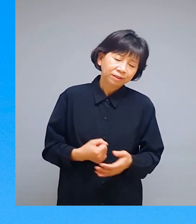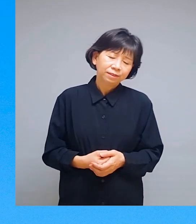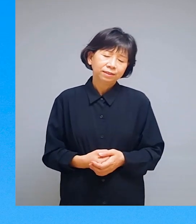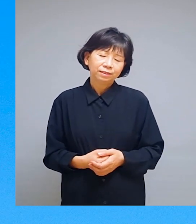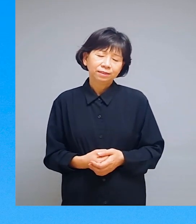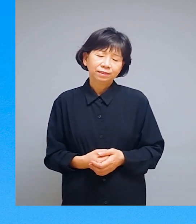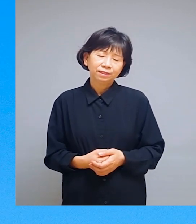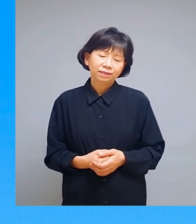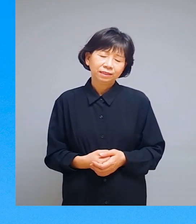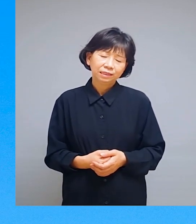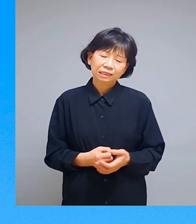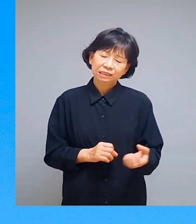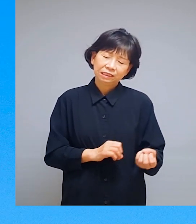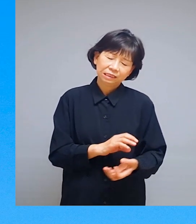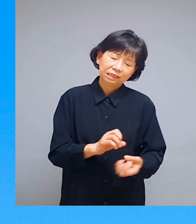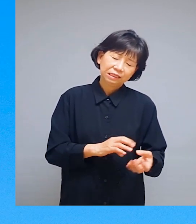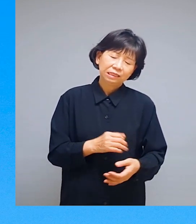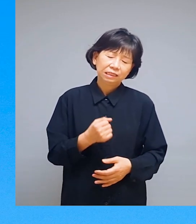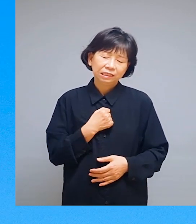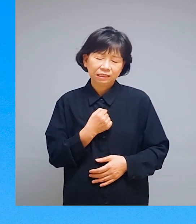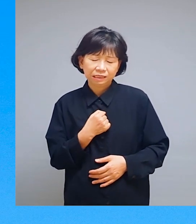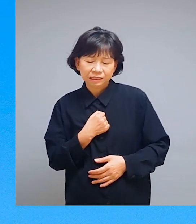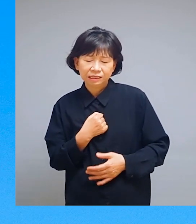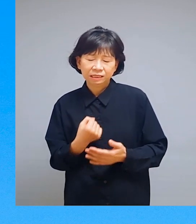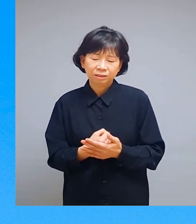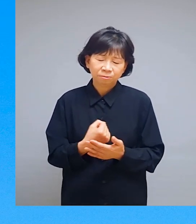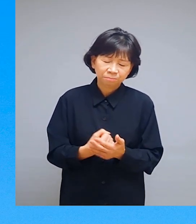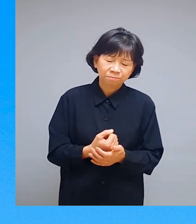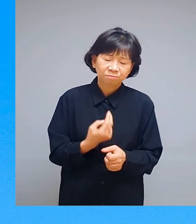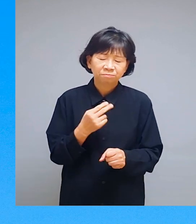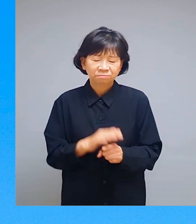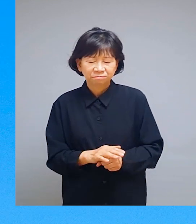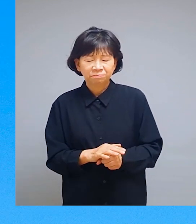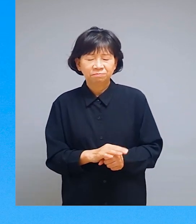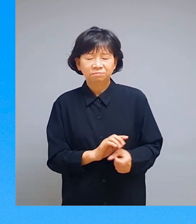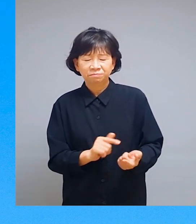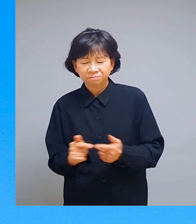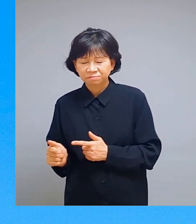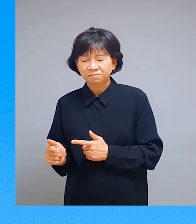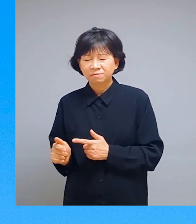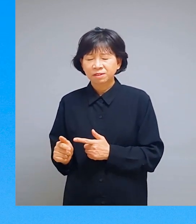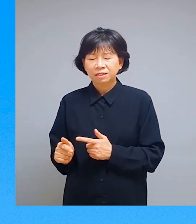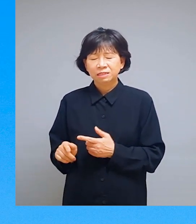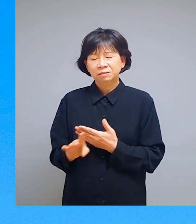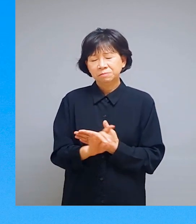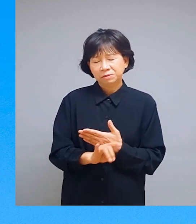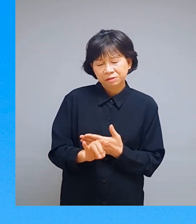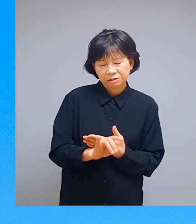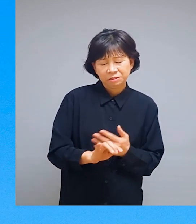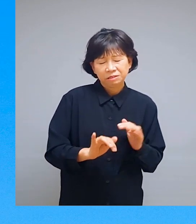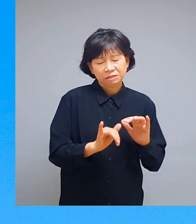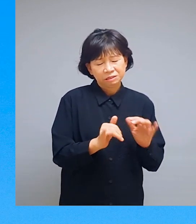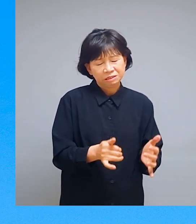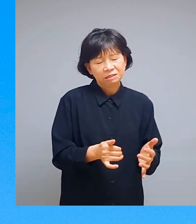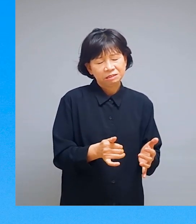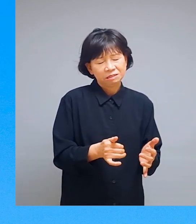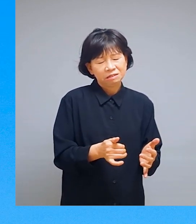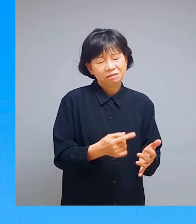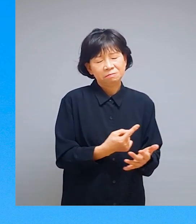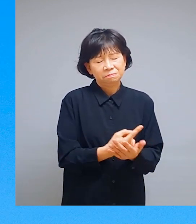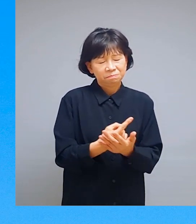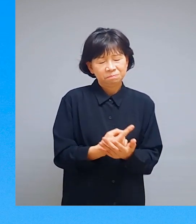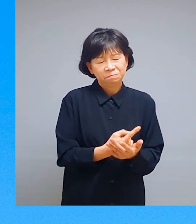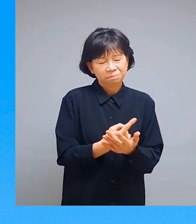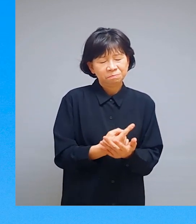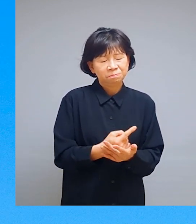속 시끄럽다고 속상하다고 억울하다고 세상의 것을 좋아하며 기쁘다고